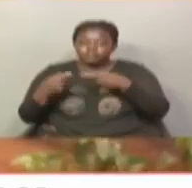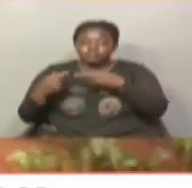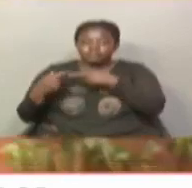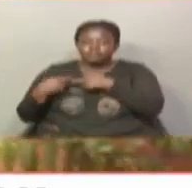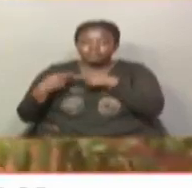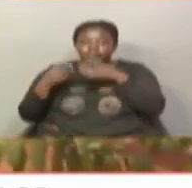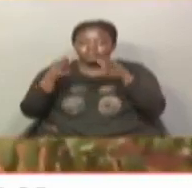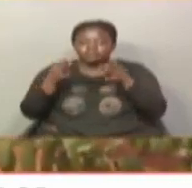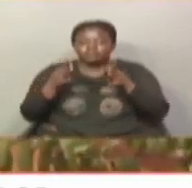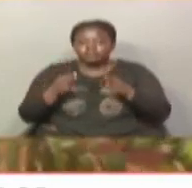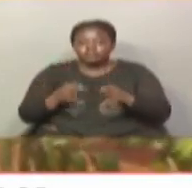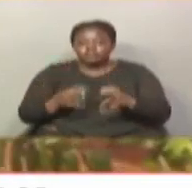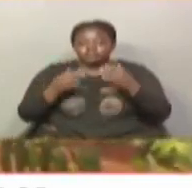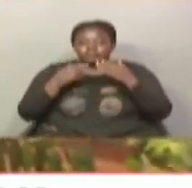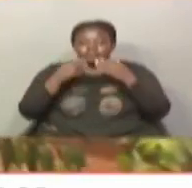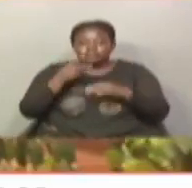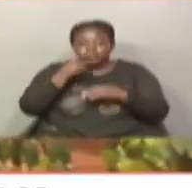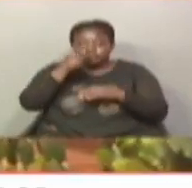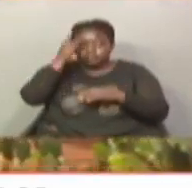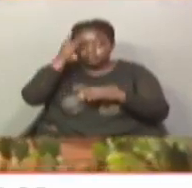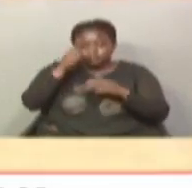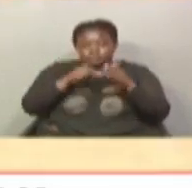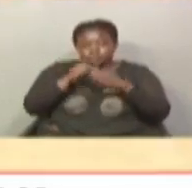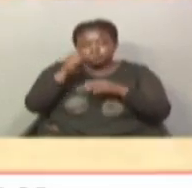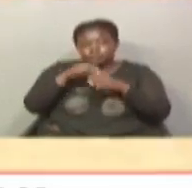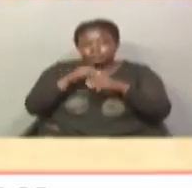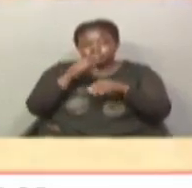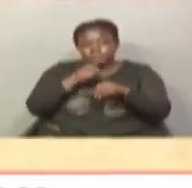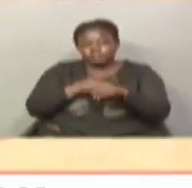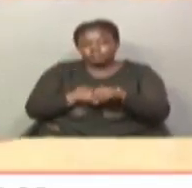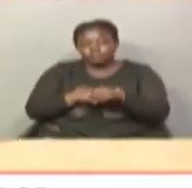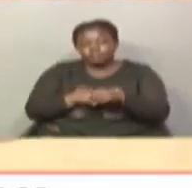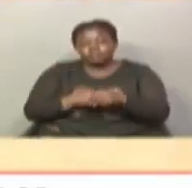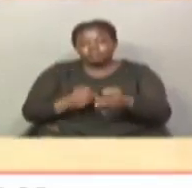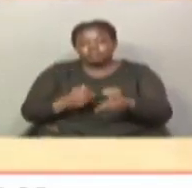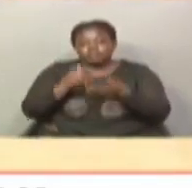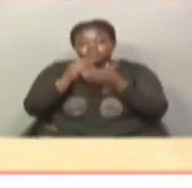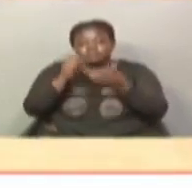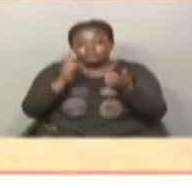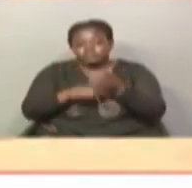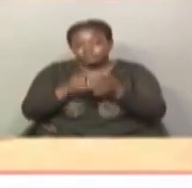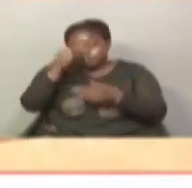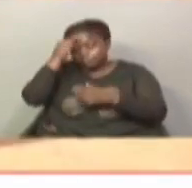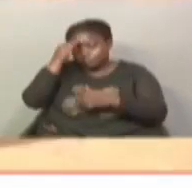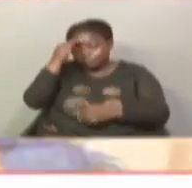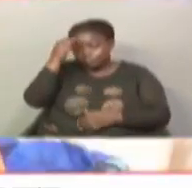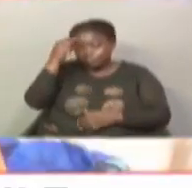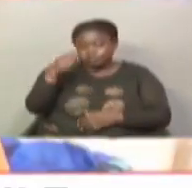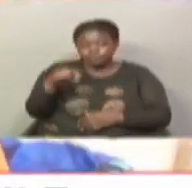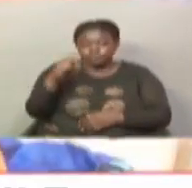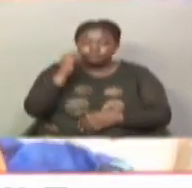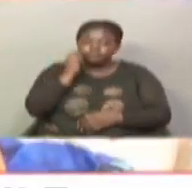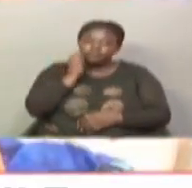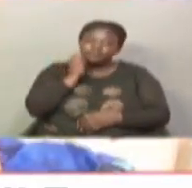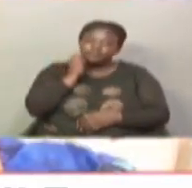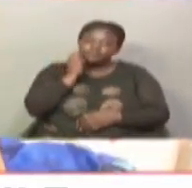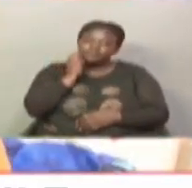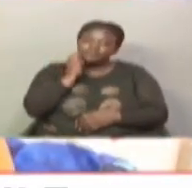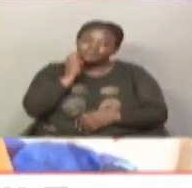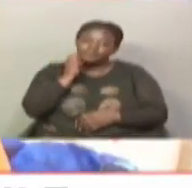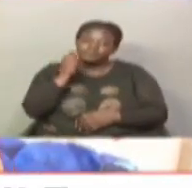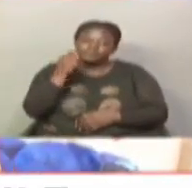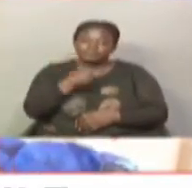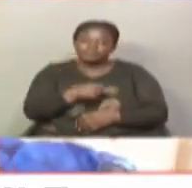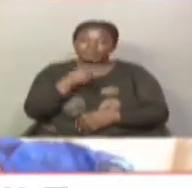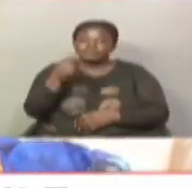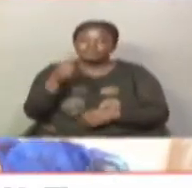Monique asiimye abasadde okusasula ebisale mu budde ekibamba okufunira abayizi abali ku mutindo dikolaasi ly'essomero